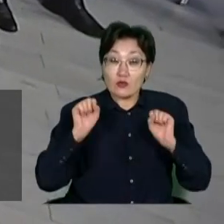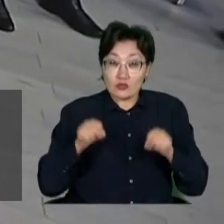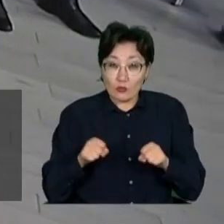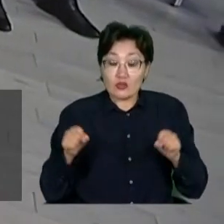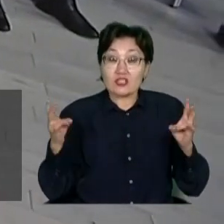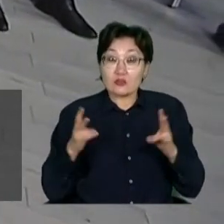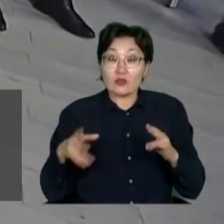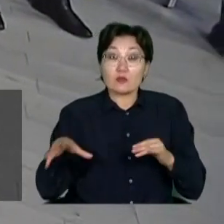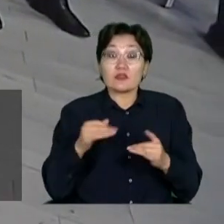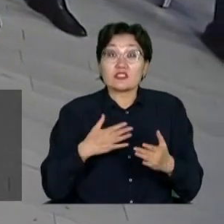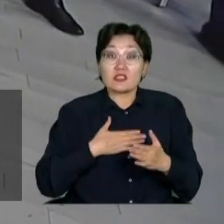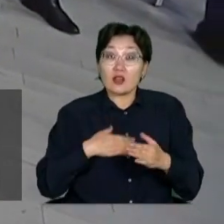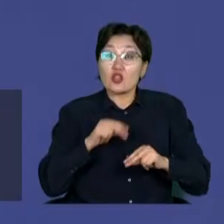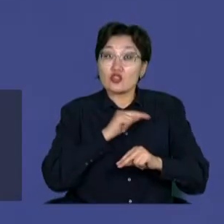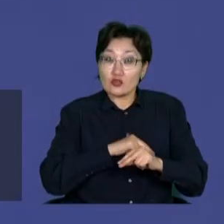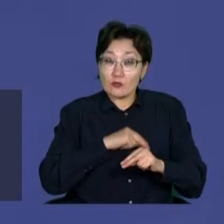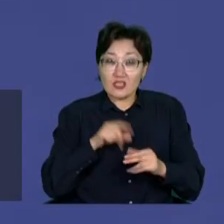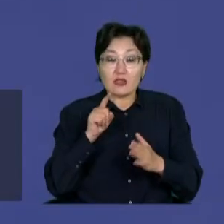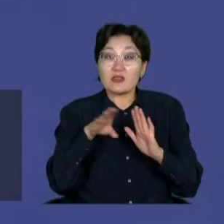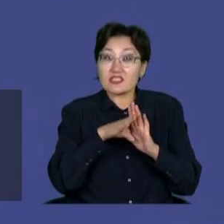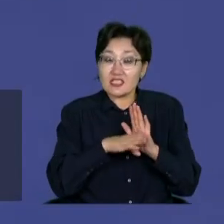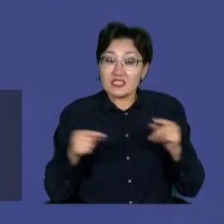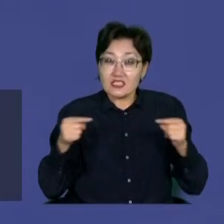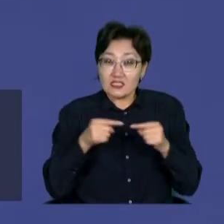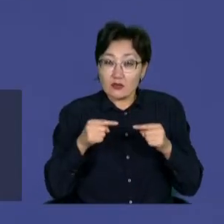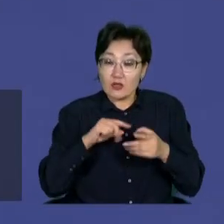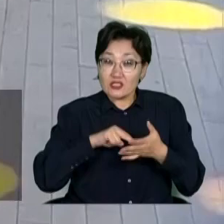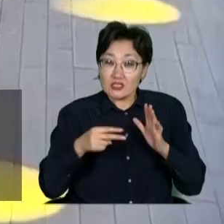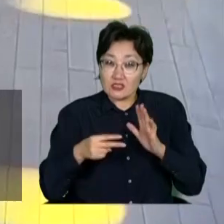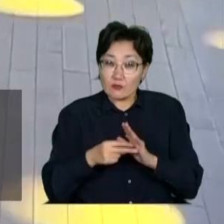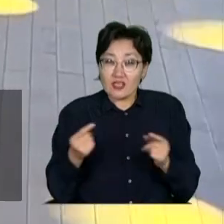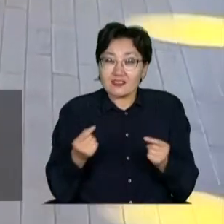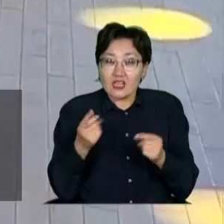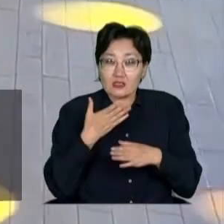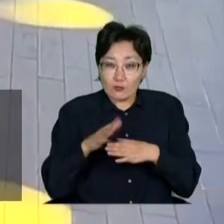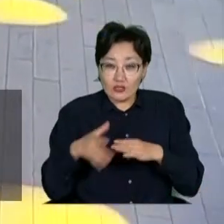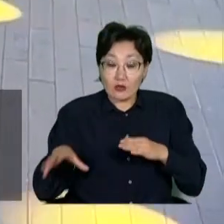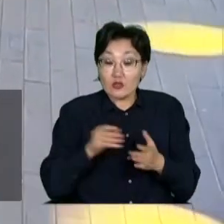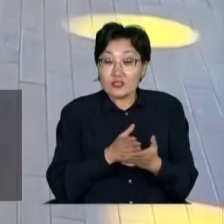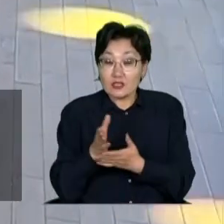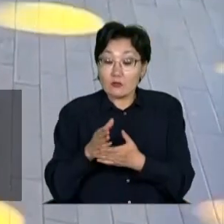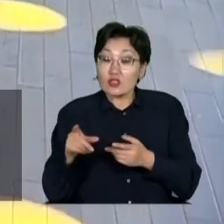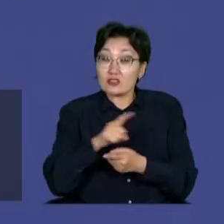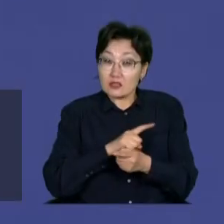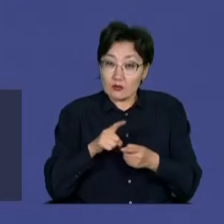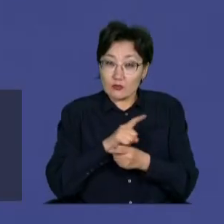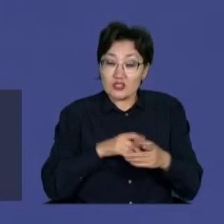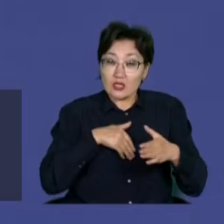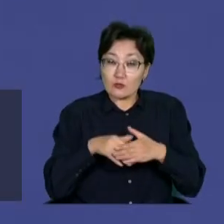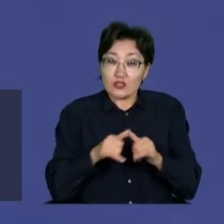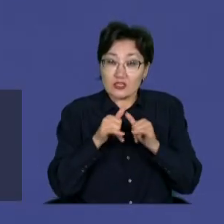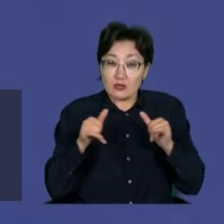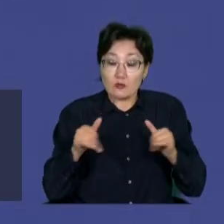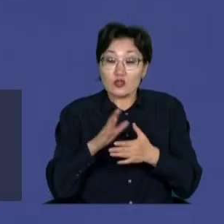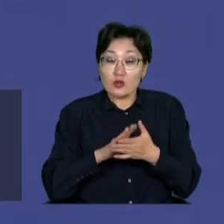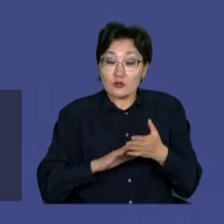тиіс. Мұның бәрі біздің жұмысымыздың міндеттері мен нақты нәтижелерінің аз ғана бөлігі. Барлық саладағы өзгерістердің қарқынын арттырып, одан